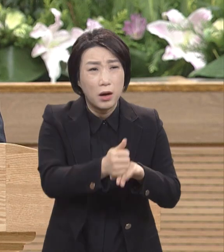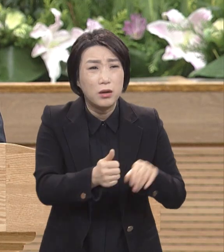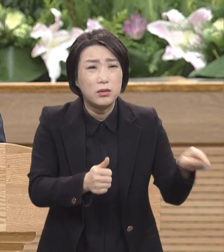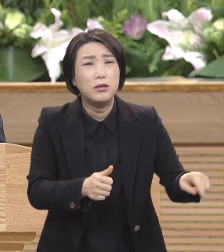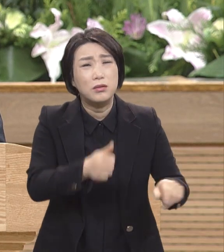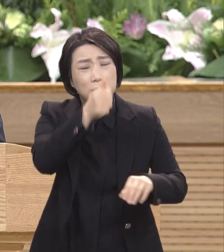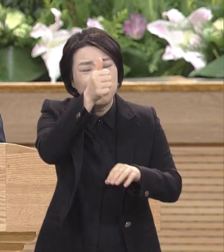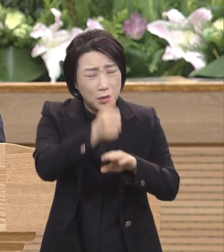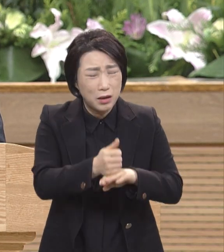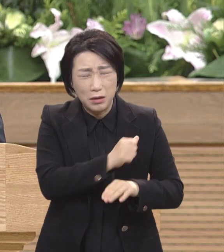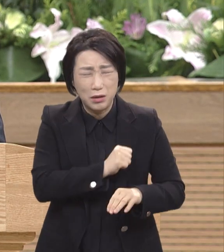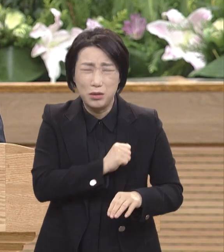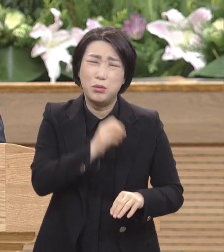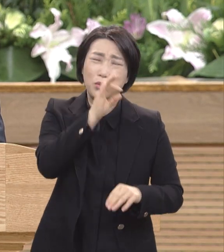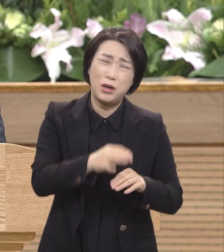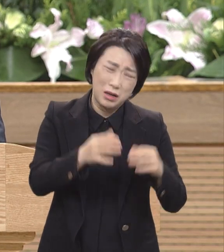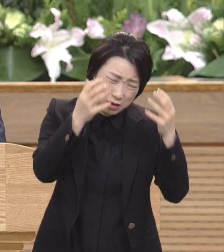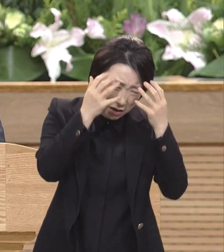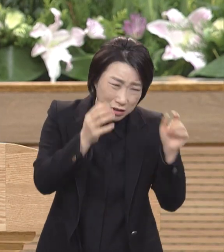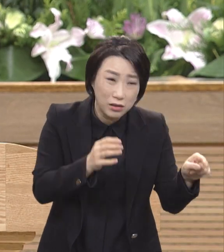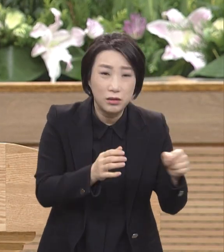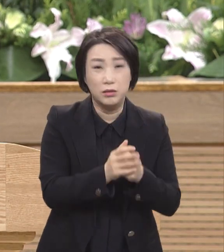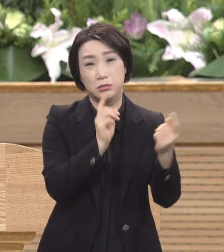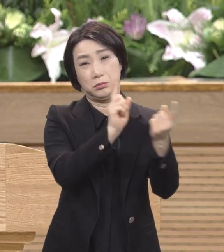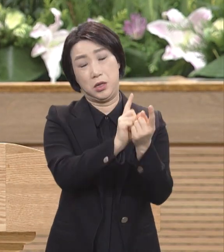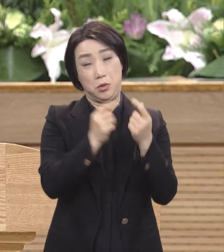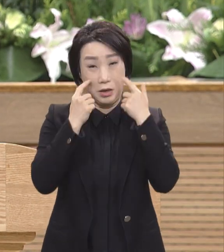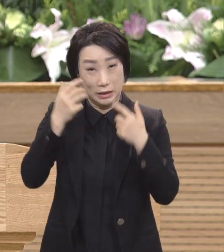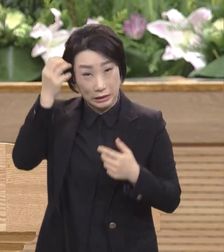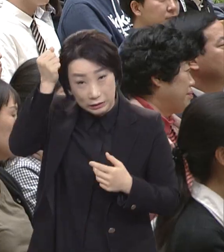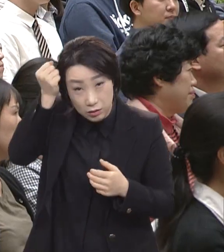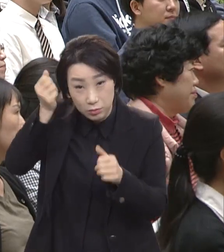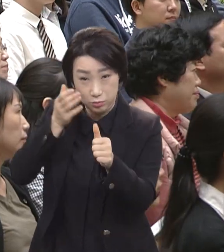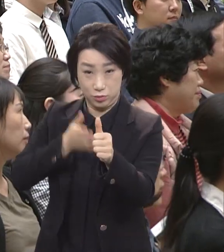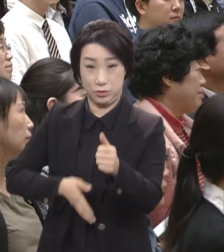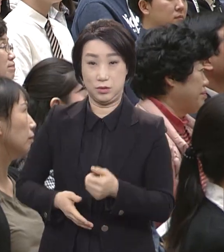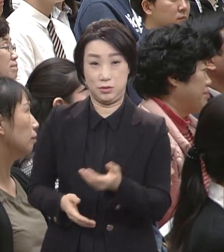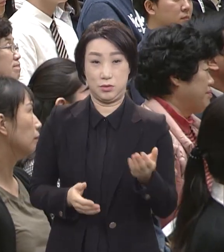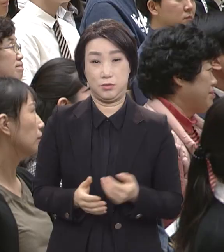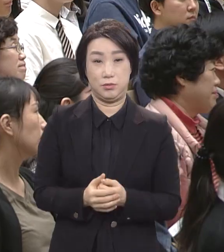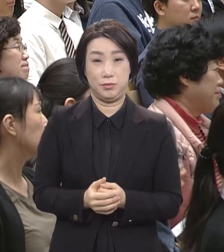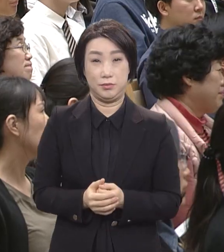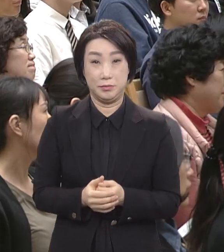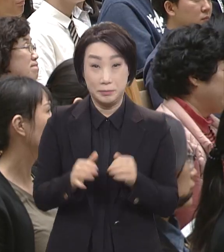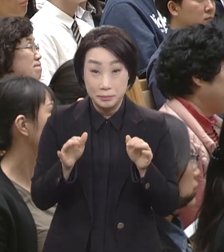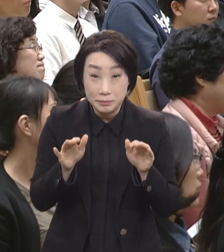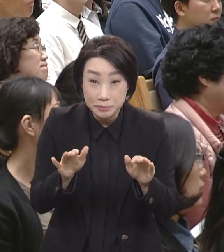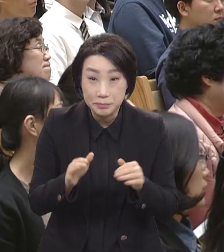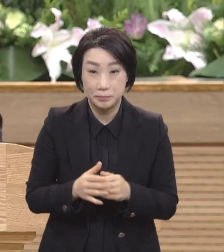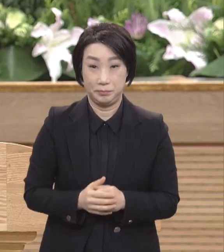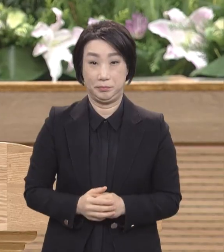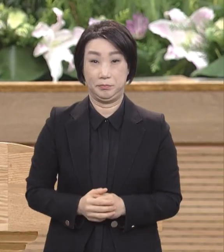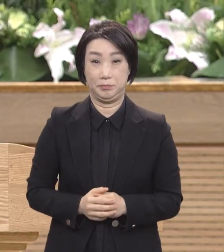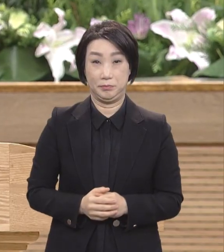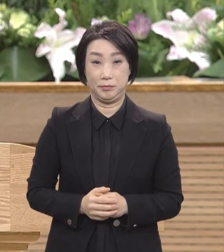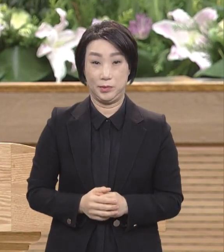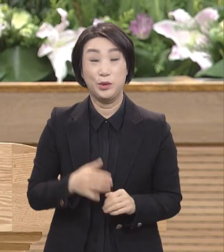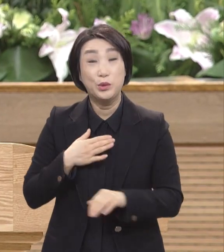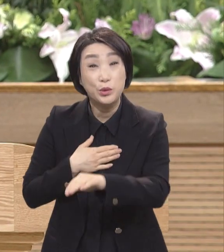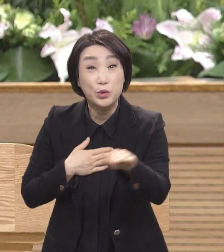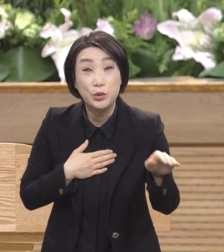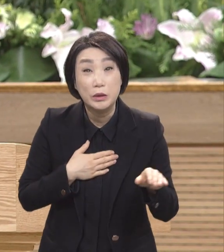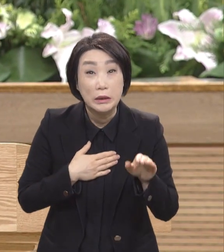최후가 온다는 사실을 분명하게 깨달아야 합니다. 자, 그러니까